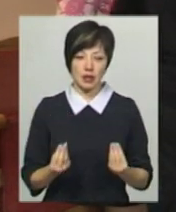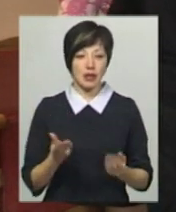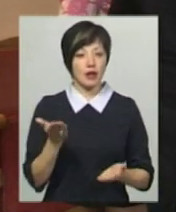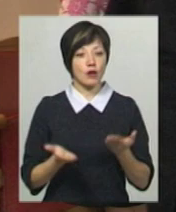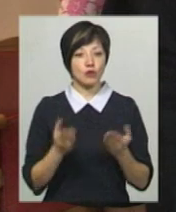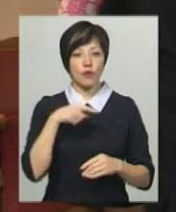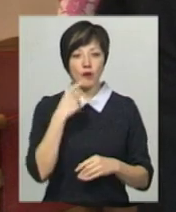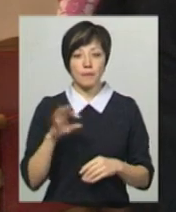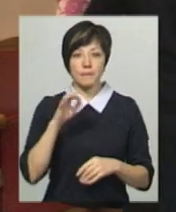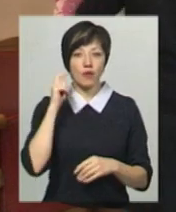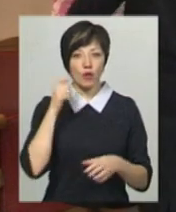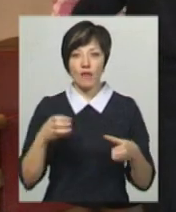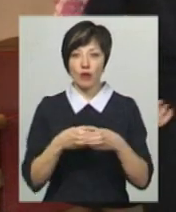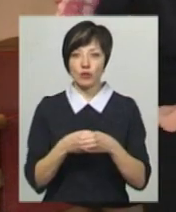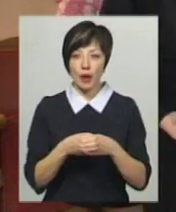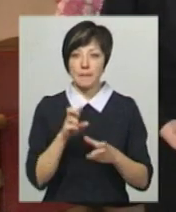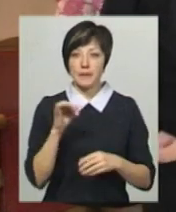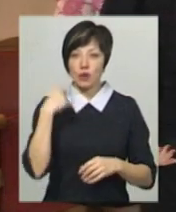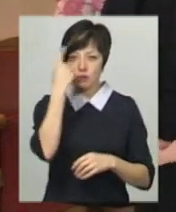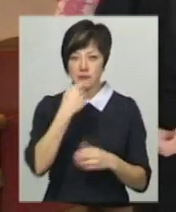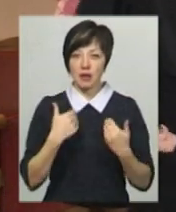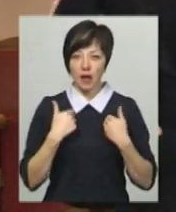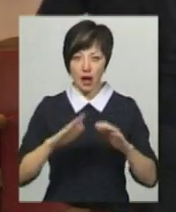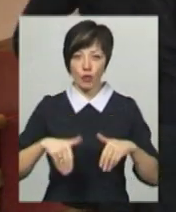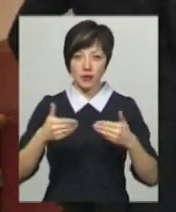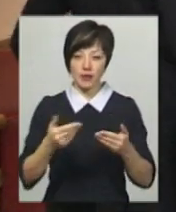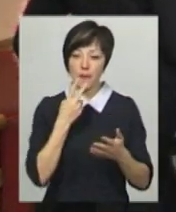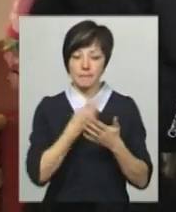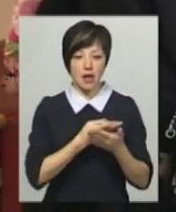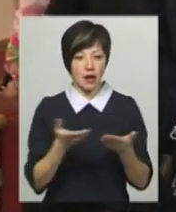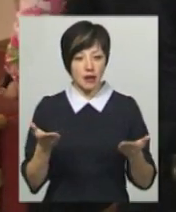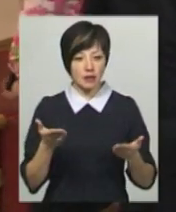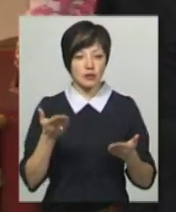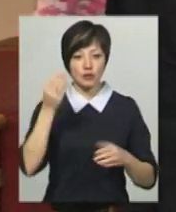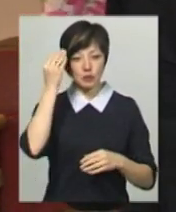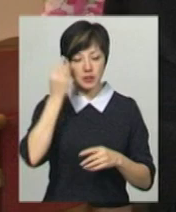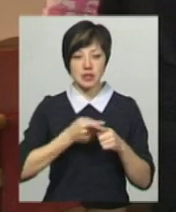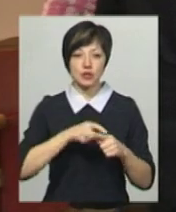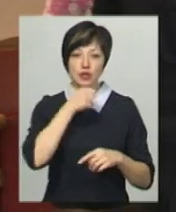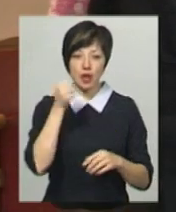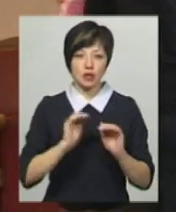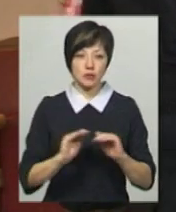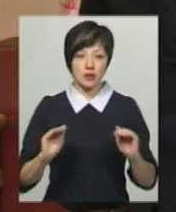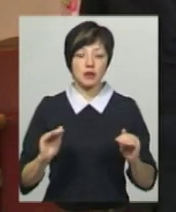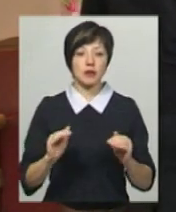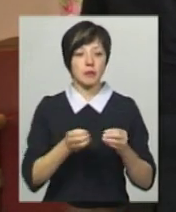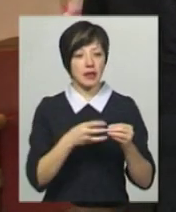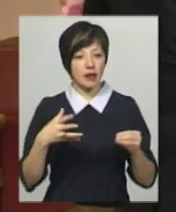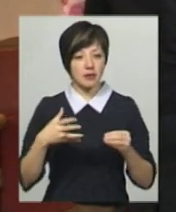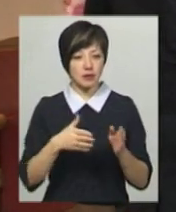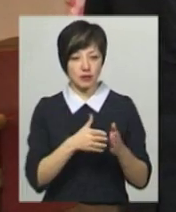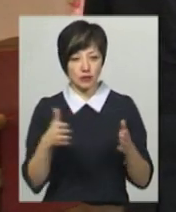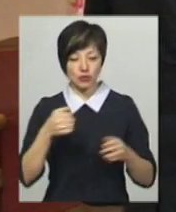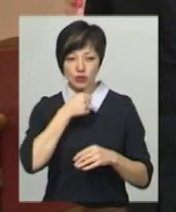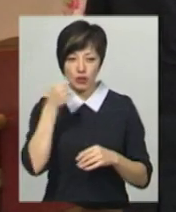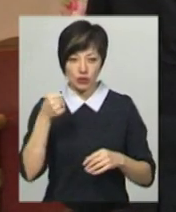Якщо говорити про вікову категорію, якій би особисто я рекомендувала перегляд, скоріше всього, це старші підлітки, це діти від 15 років,